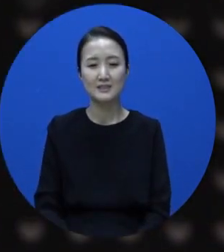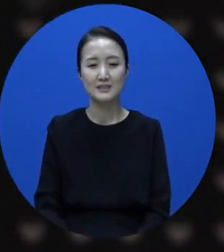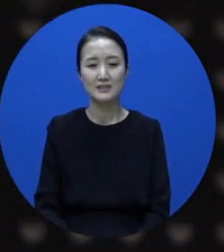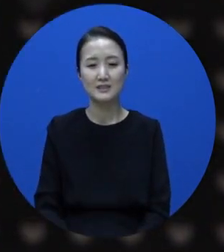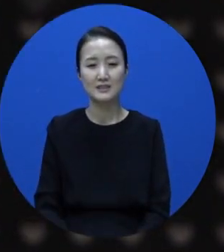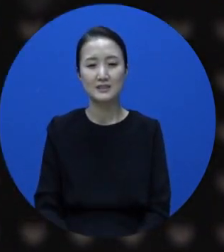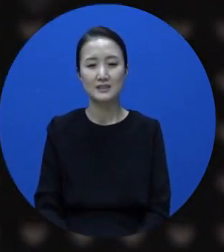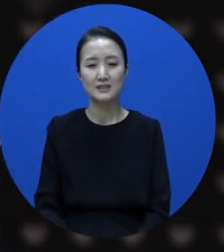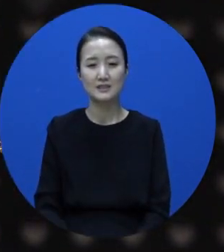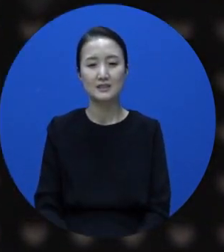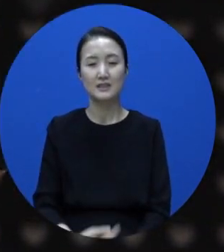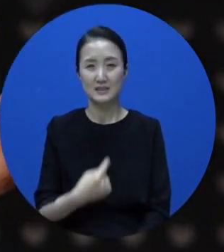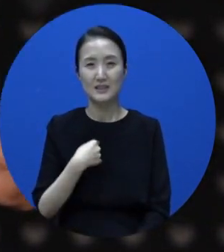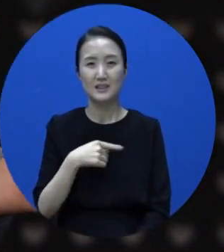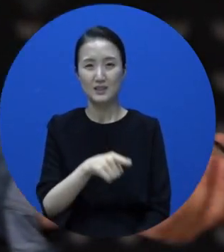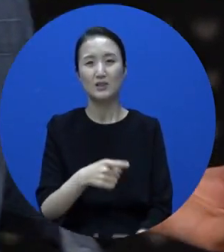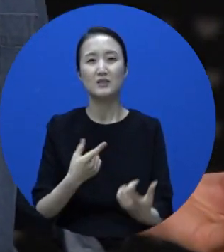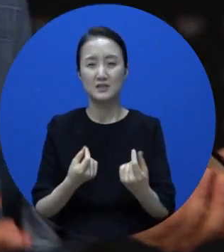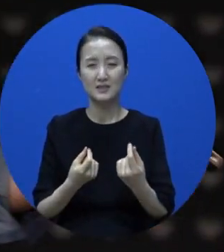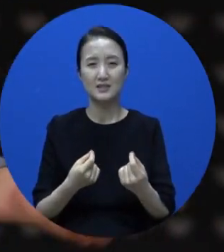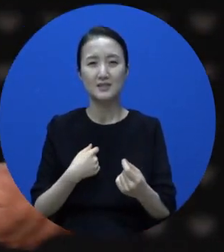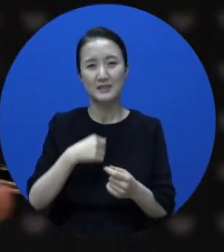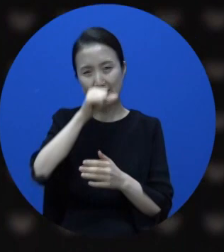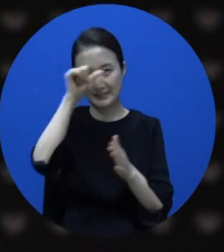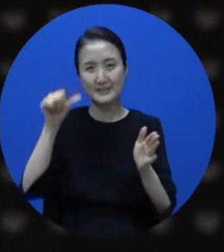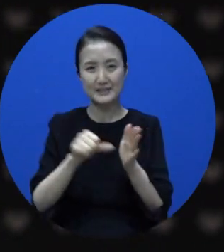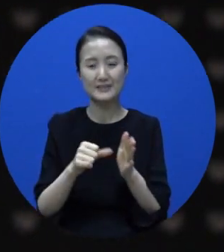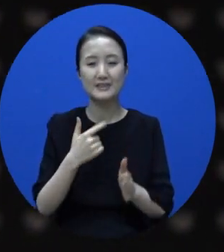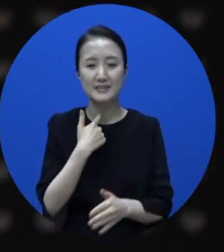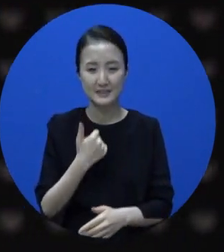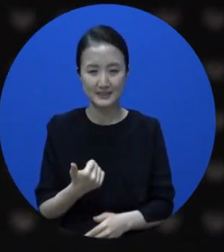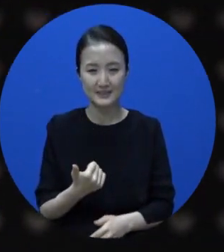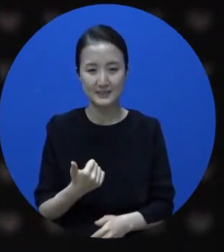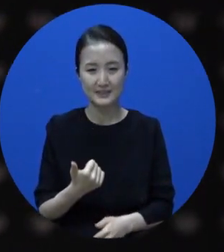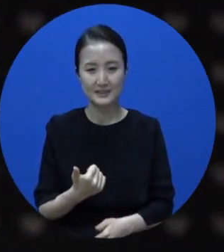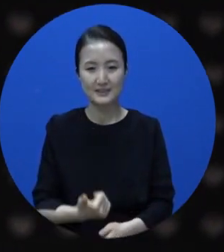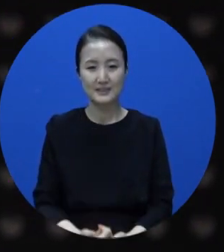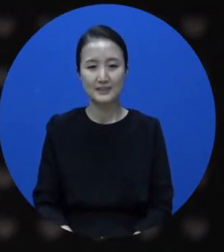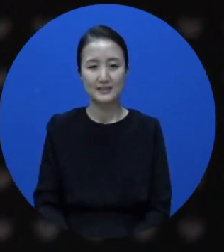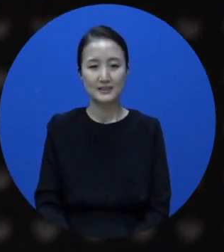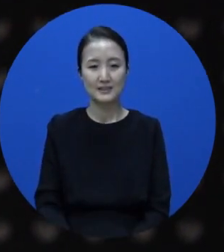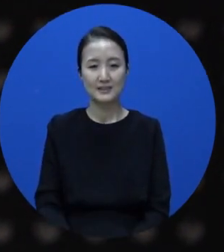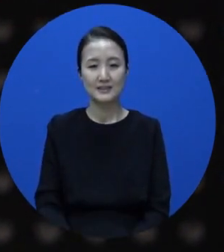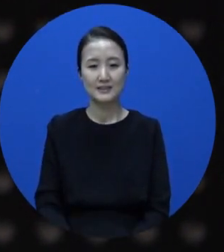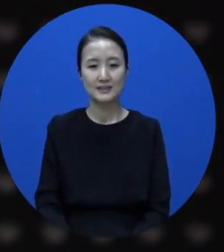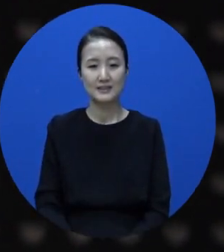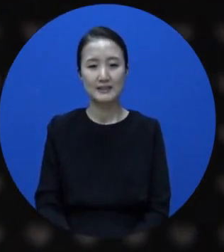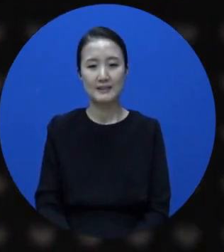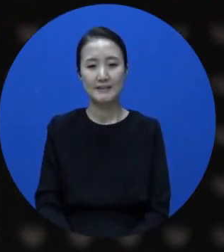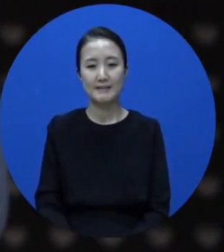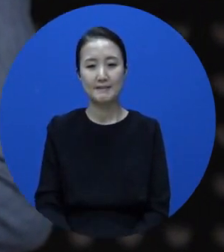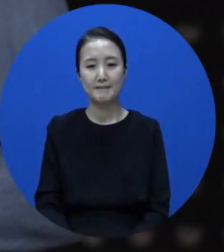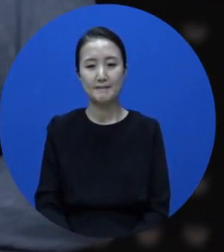왔지요 저도 이런 삶을 살아왔습니다 이런 삶을 살아왔어요